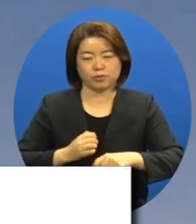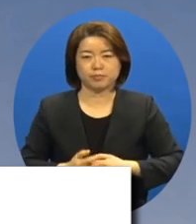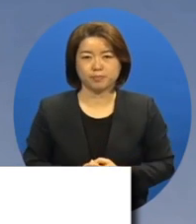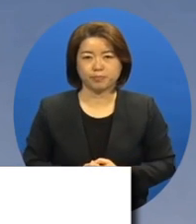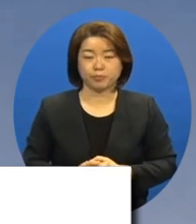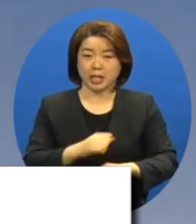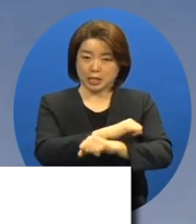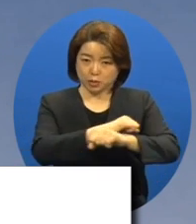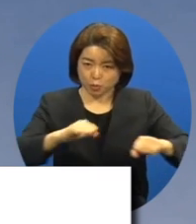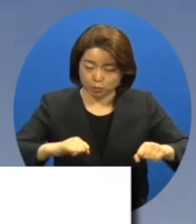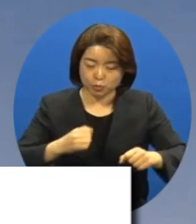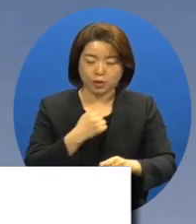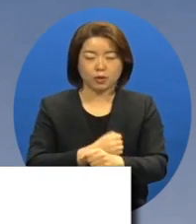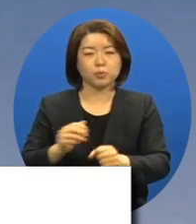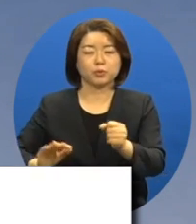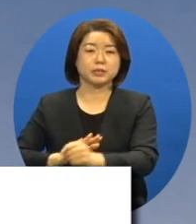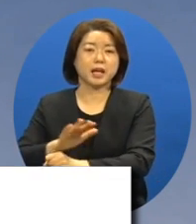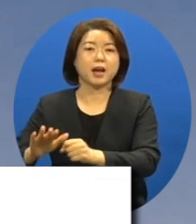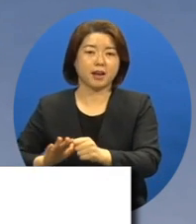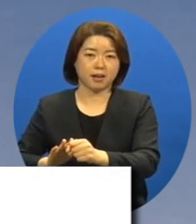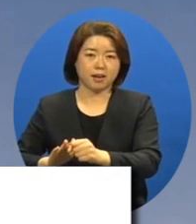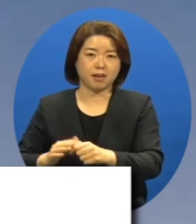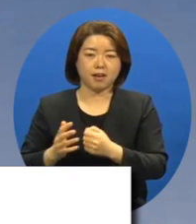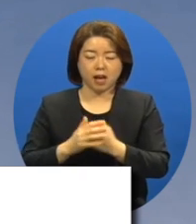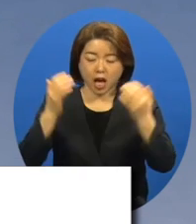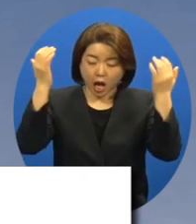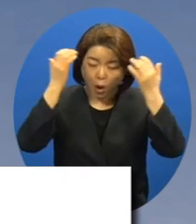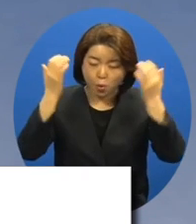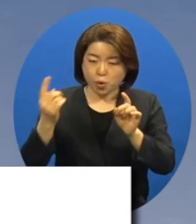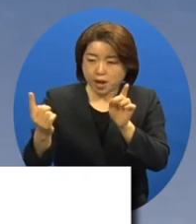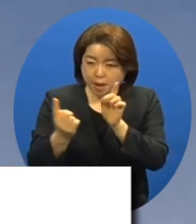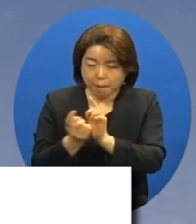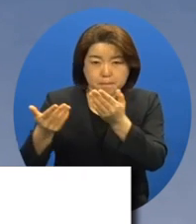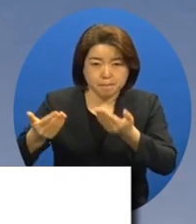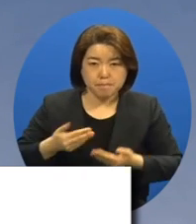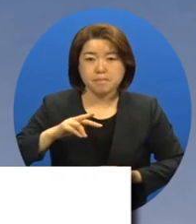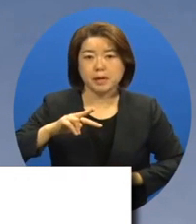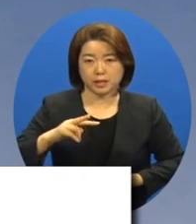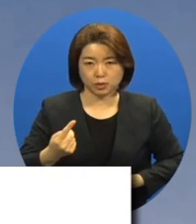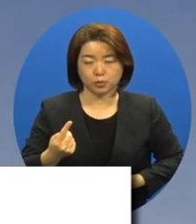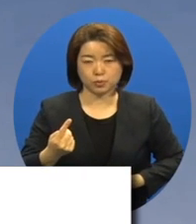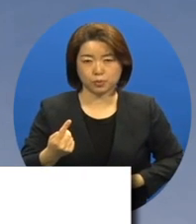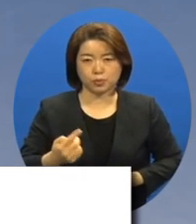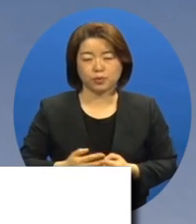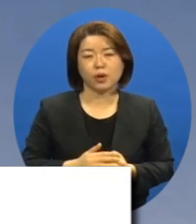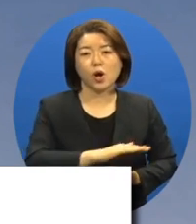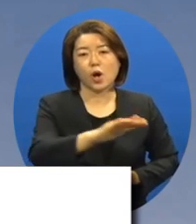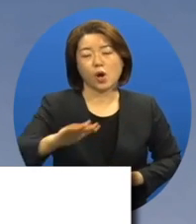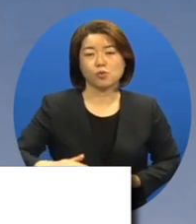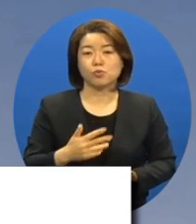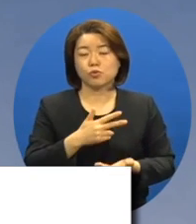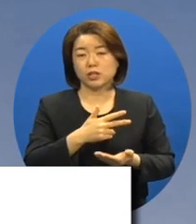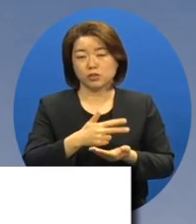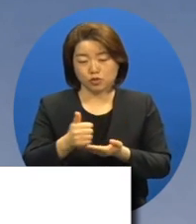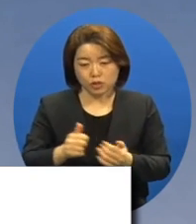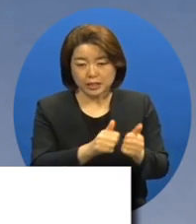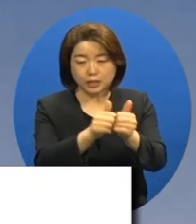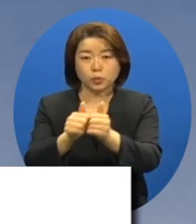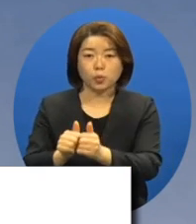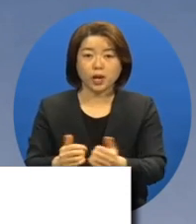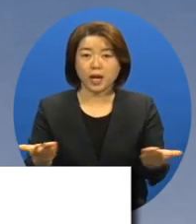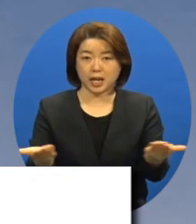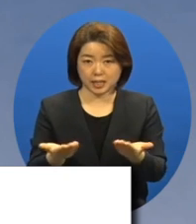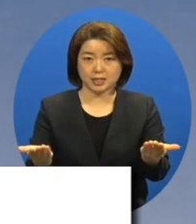용서하고 사랑하는 고난은 당 할지라도 우리 주님과 동행하는 일을